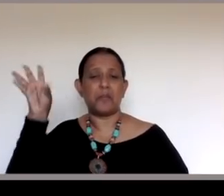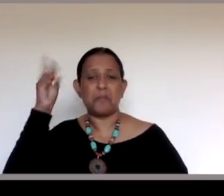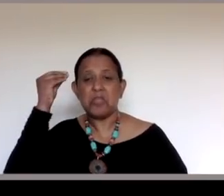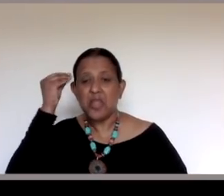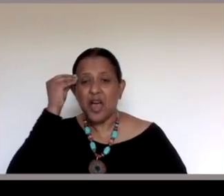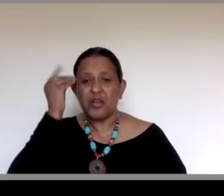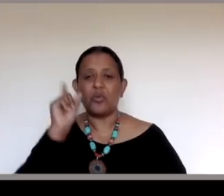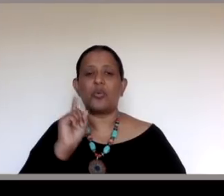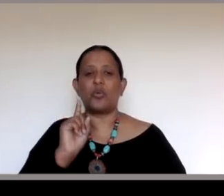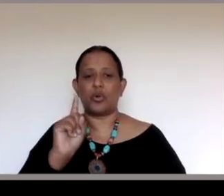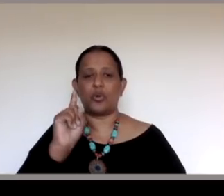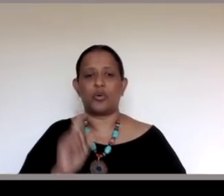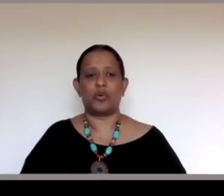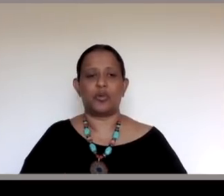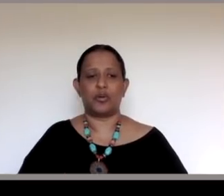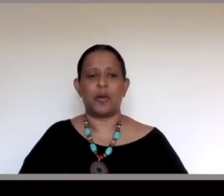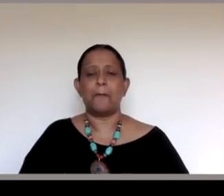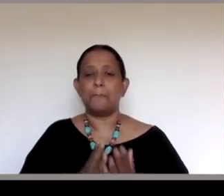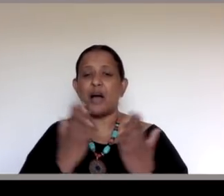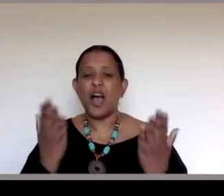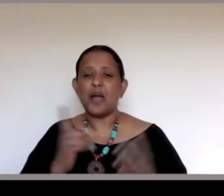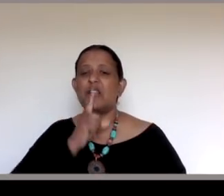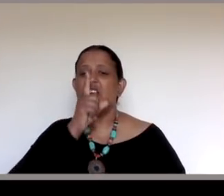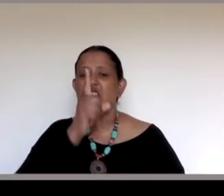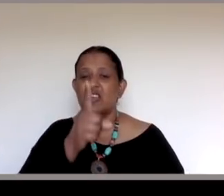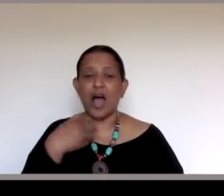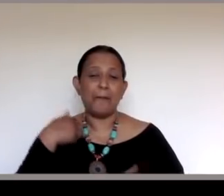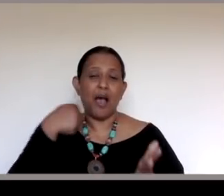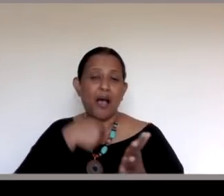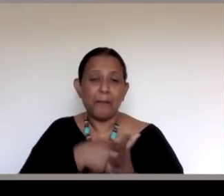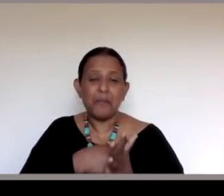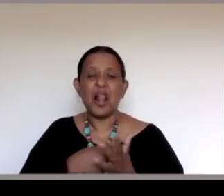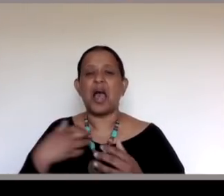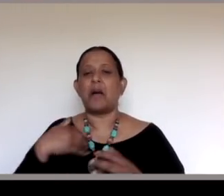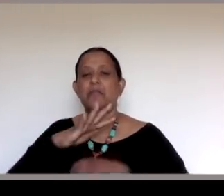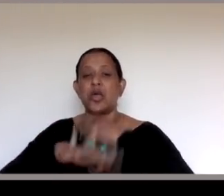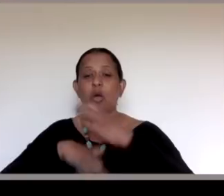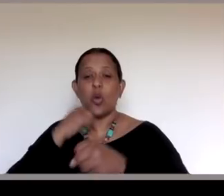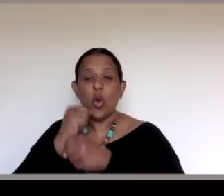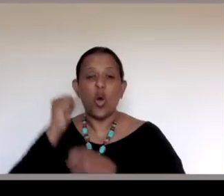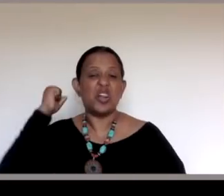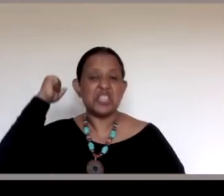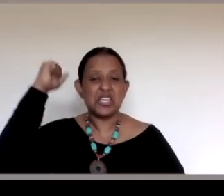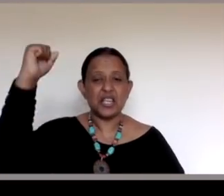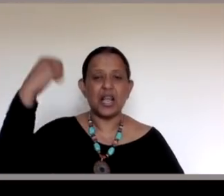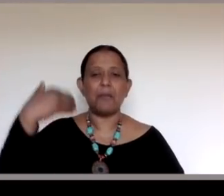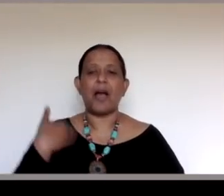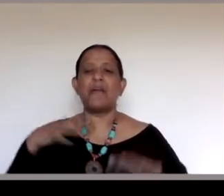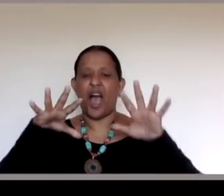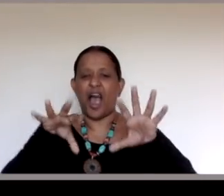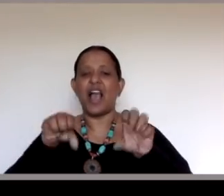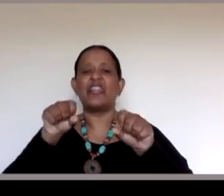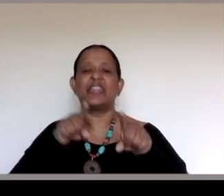அபி லபினோத் ஒக்கம ஹரி கில ஹபே அபி தக்க எக நிஷ்பலாய் நாங்கள் நினைக்கின்றோம் எல்லா காரியமும் சரியாக நடந்தால் எல்லாம்